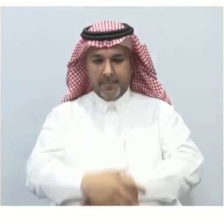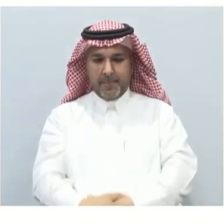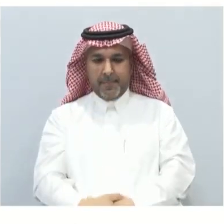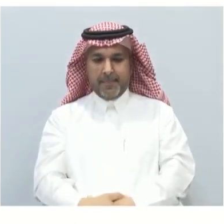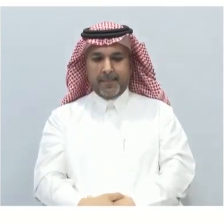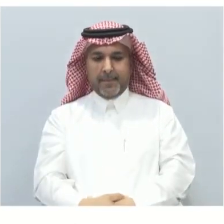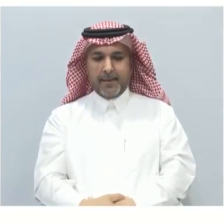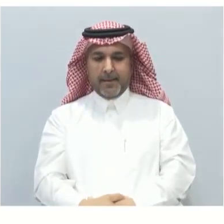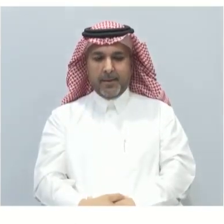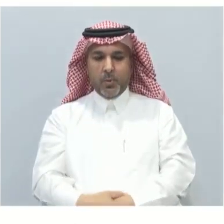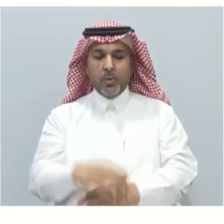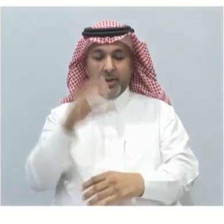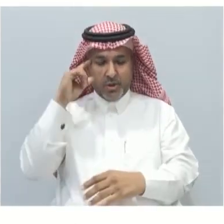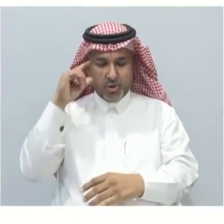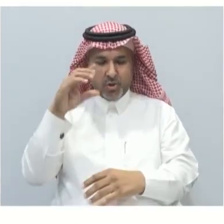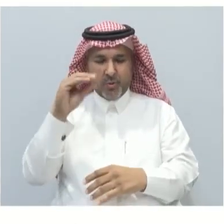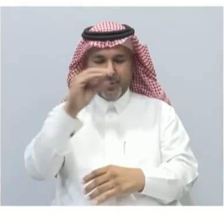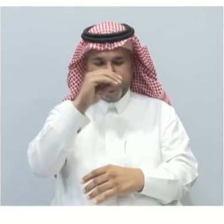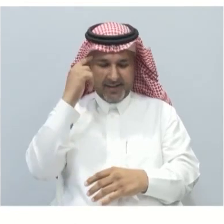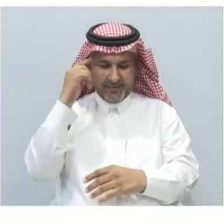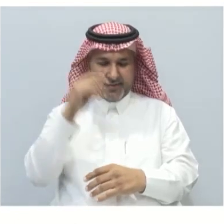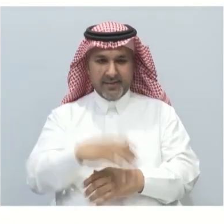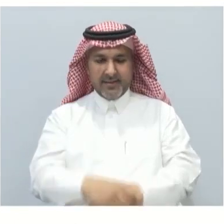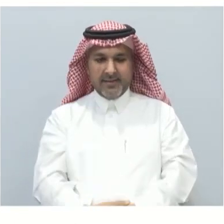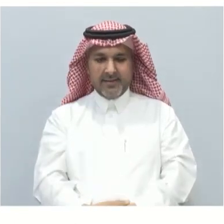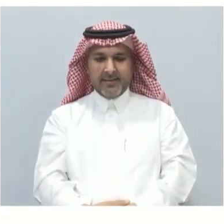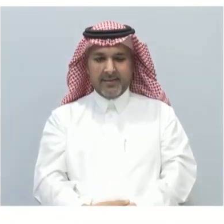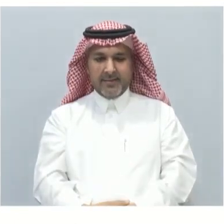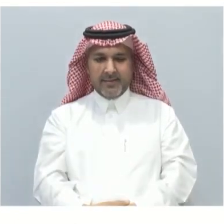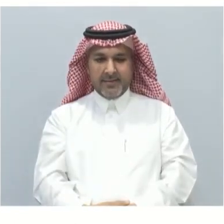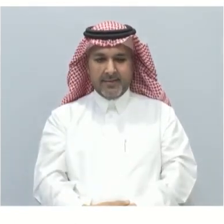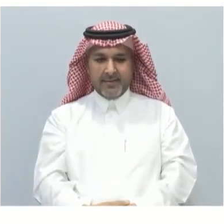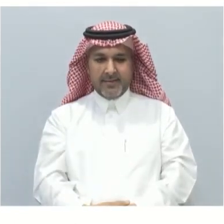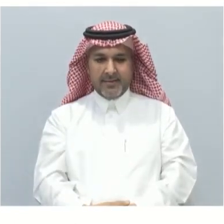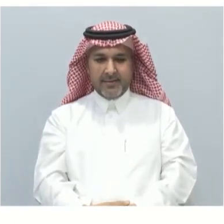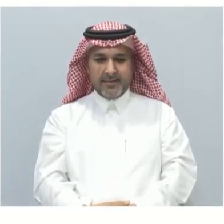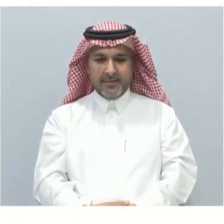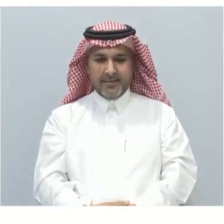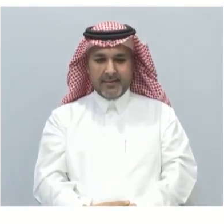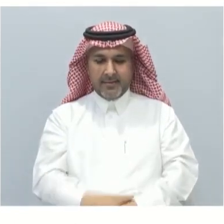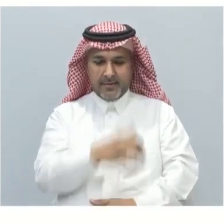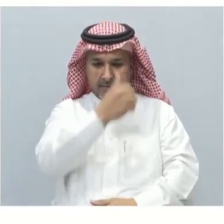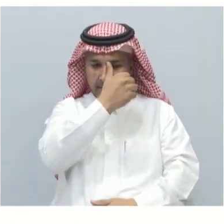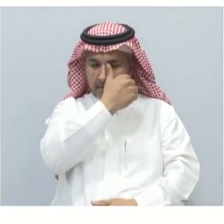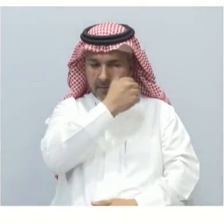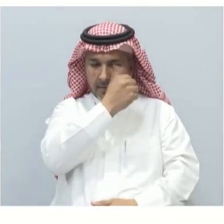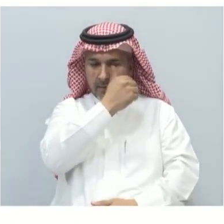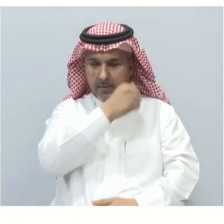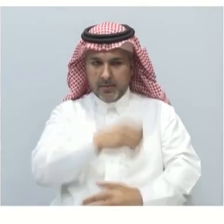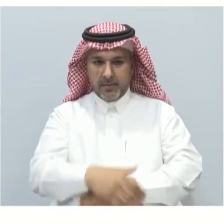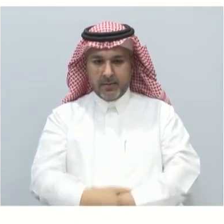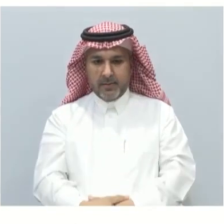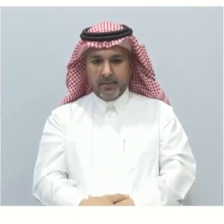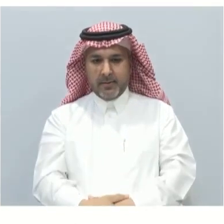هذه هي فتره الحل فبالتالي نقول ان فتره الحل فتره الحل